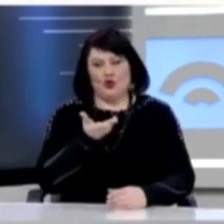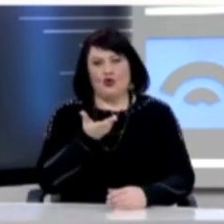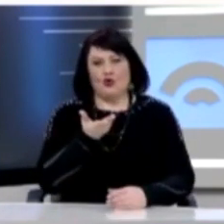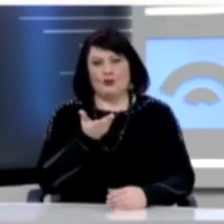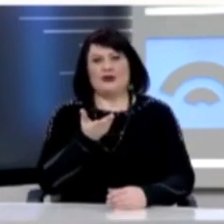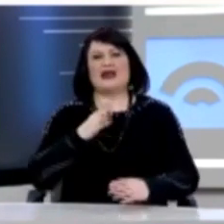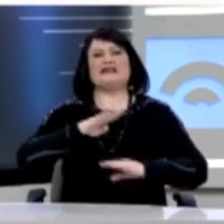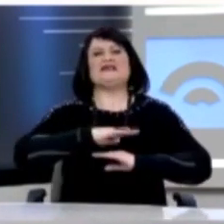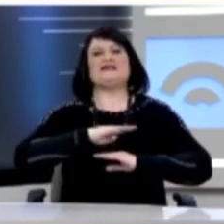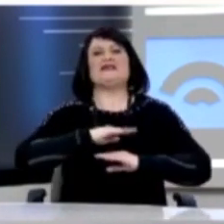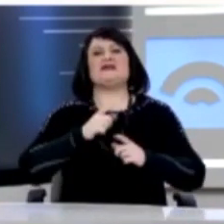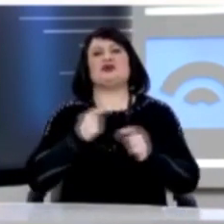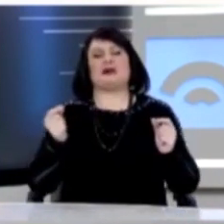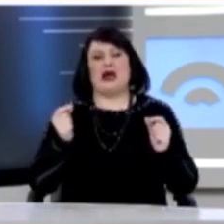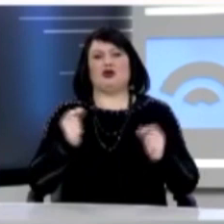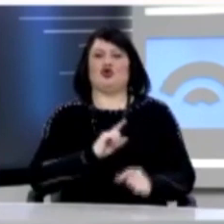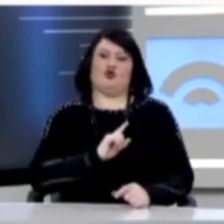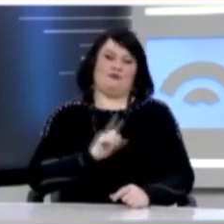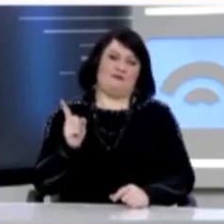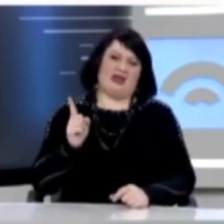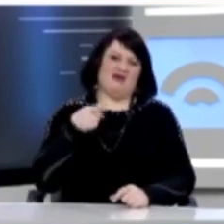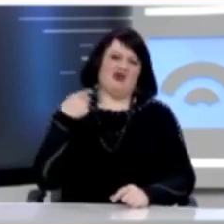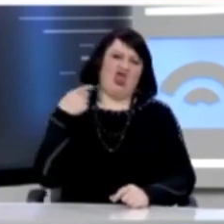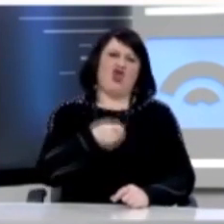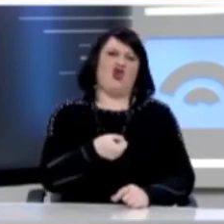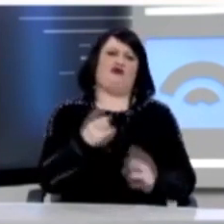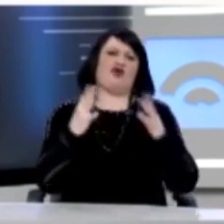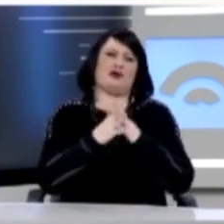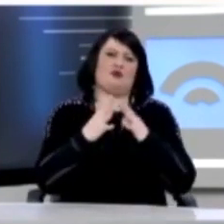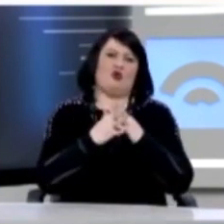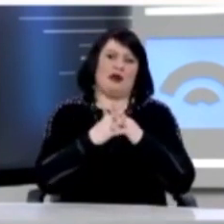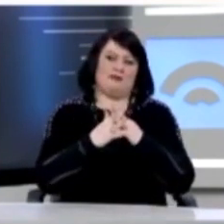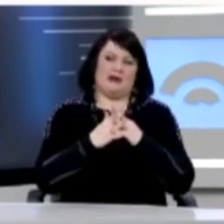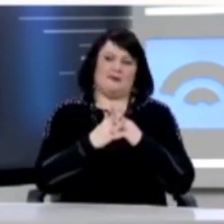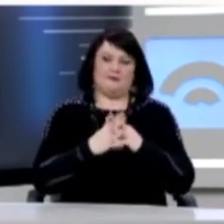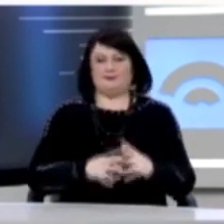στον στρατιωτικό, πολεμικό, δολοφονικό οργανισμό, μηχανισμό του ΝΑΤΟ.